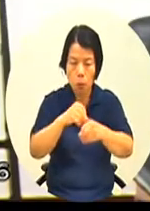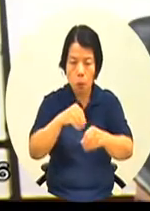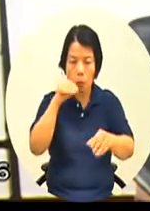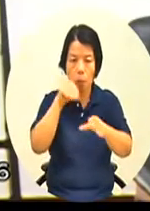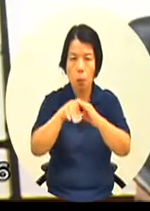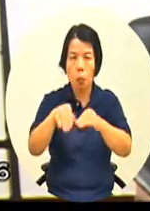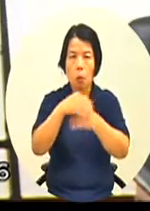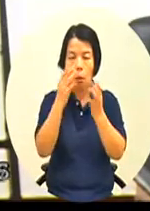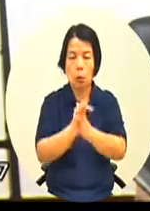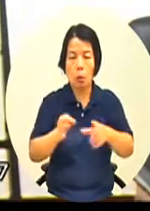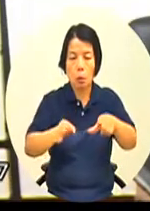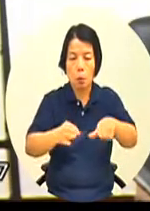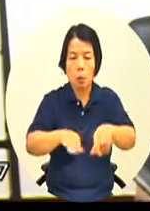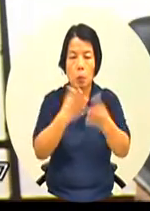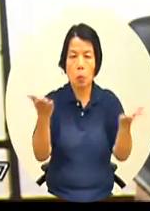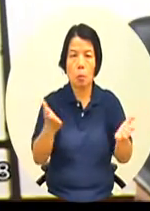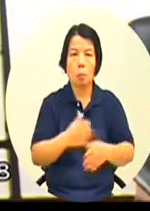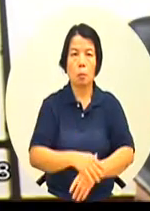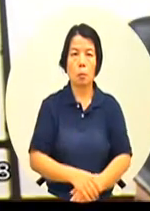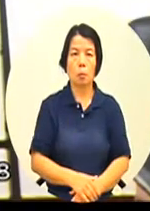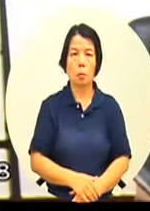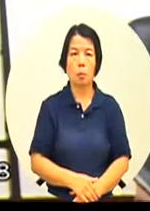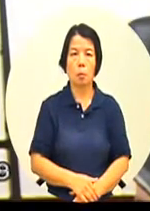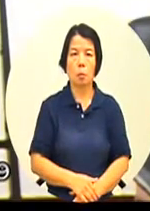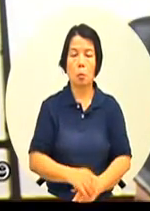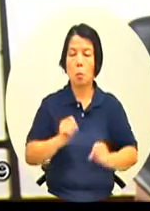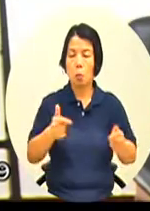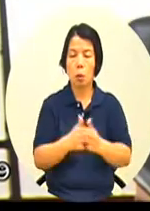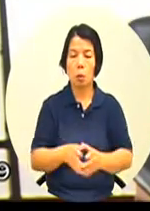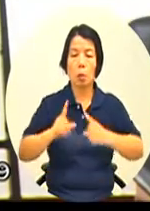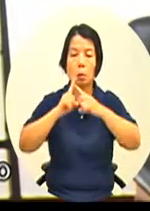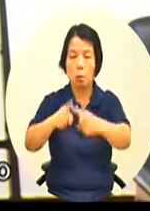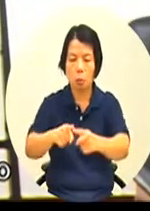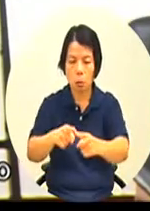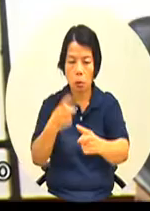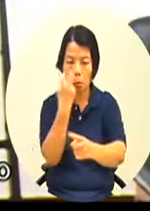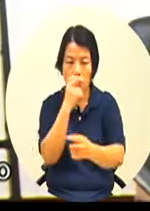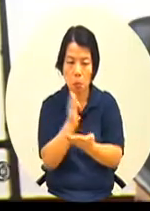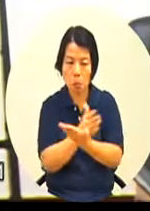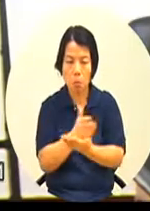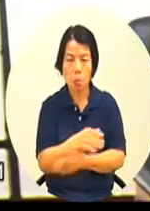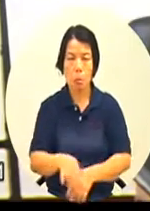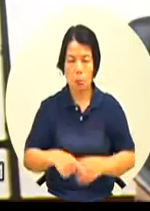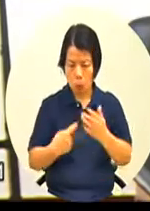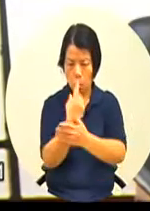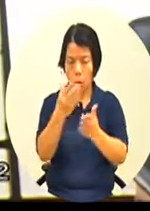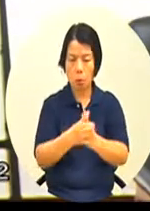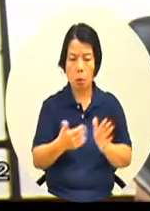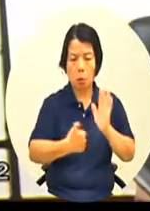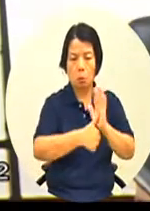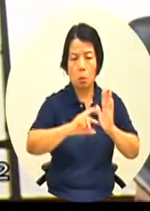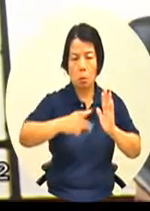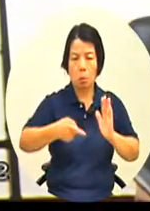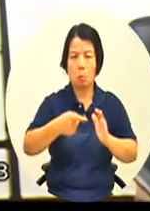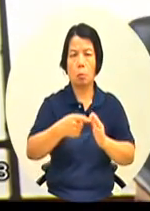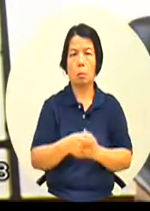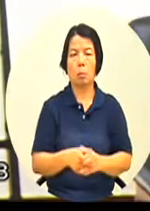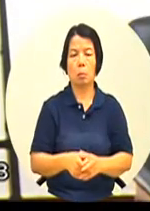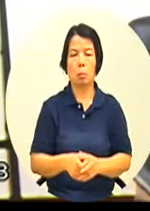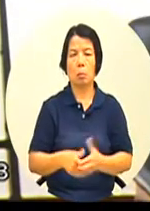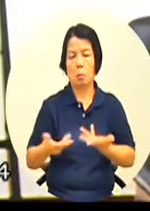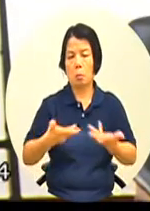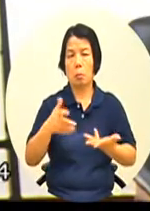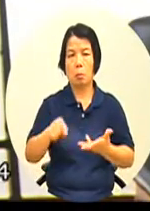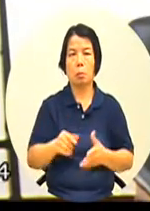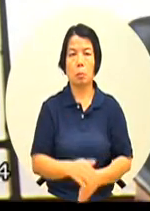应该是公开的啊，那也不是说到现场会刊啊，其实就是办个什么过户什么的之类的。像这种有没